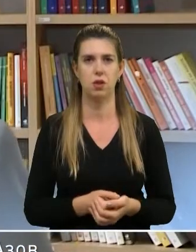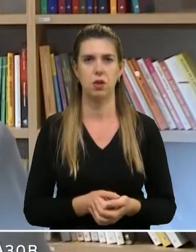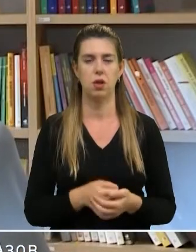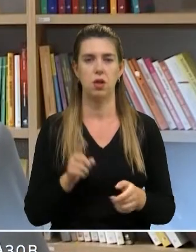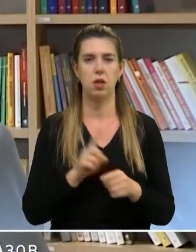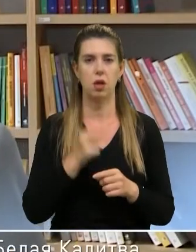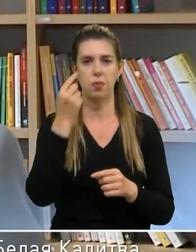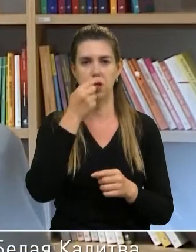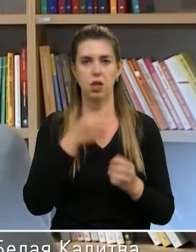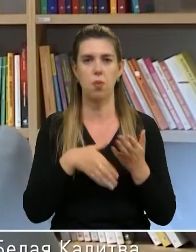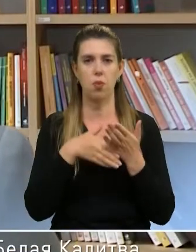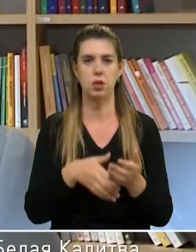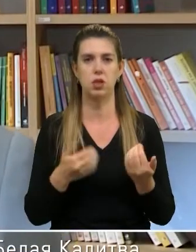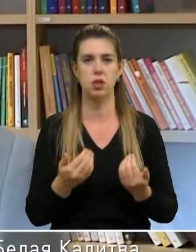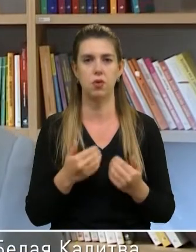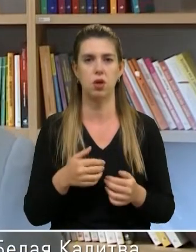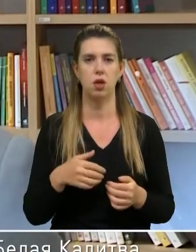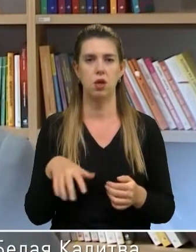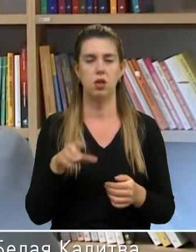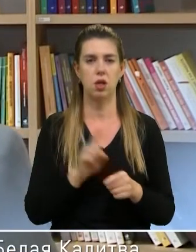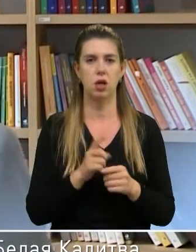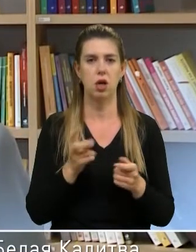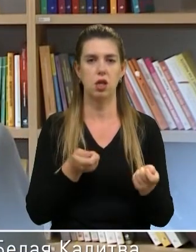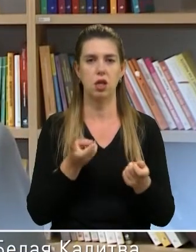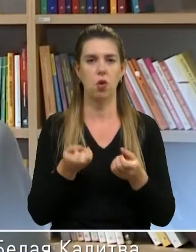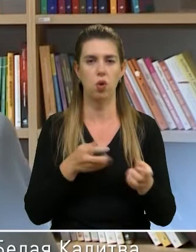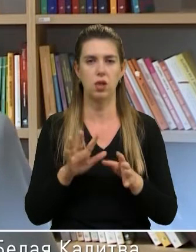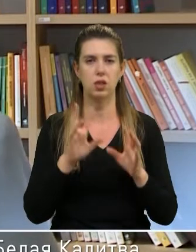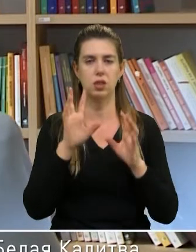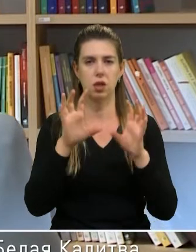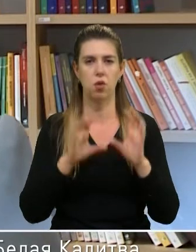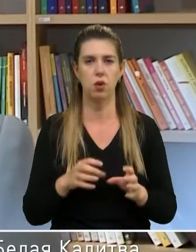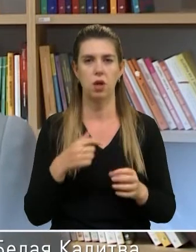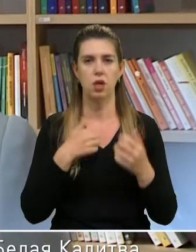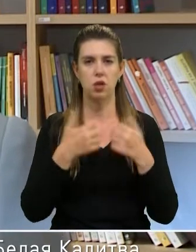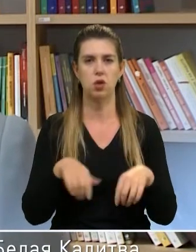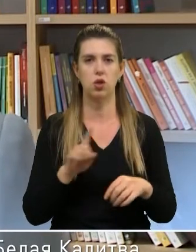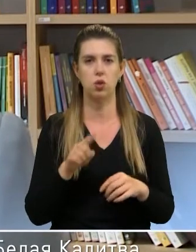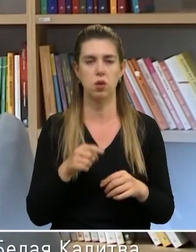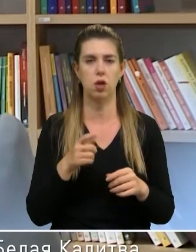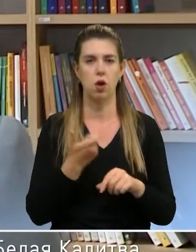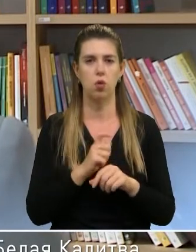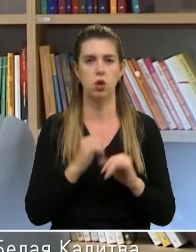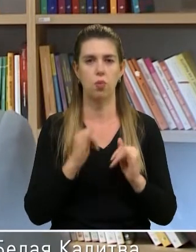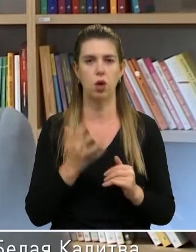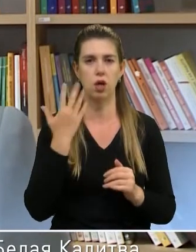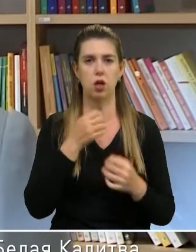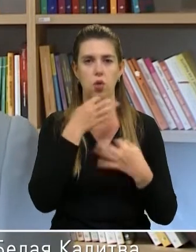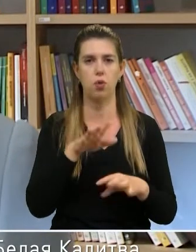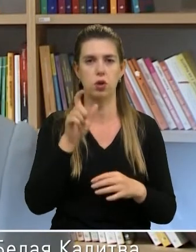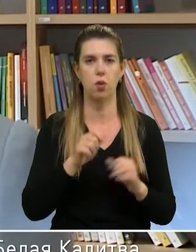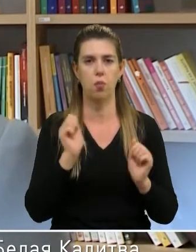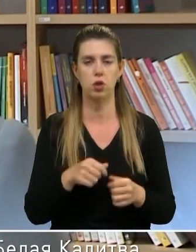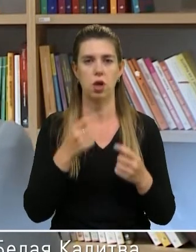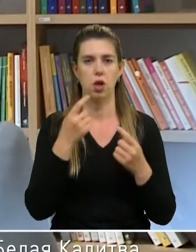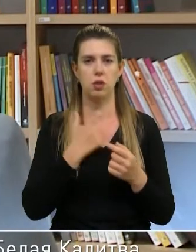Оказание психологической помощи сегодня абсолютно не урегулировано законодательством. Я считаю, что это катастрофа, когда любой человек может